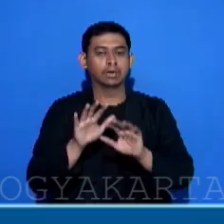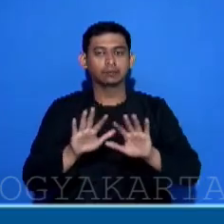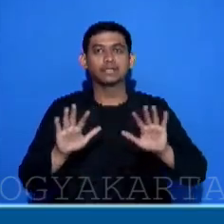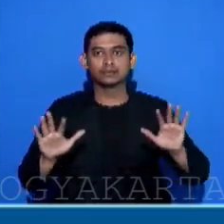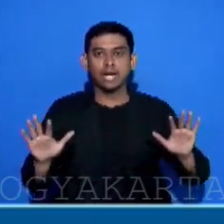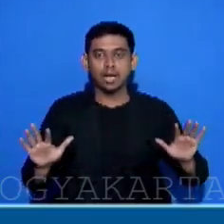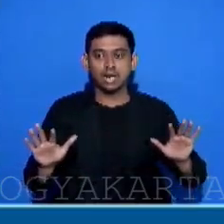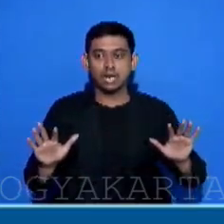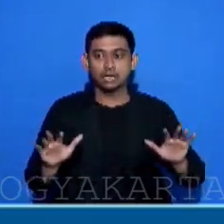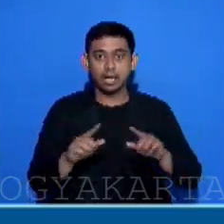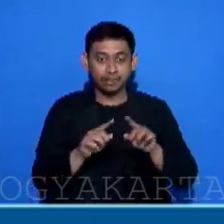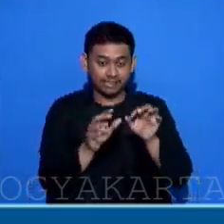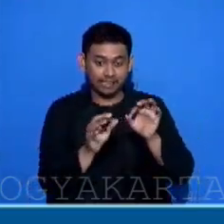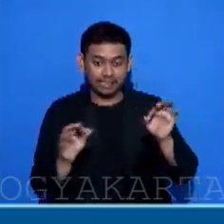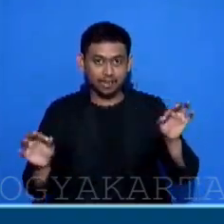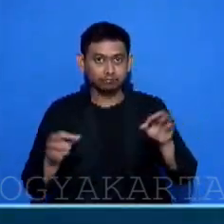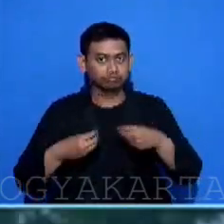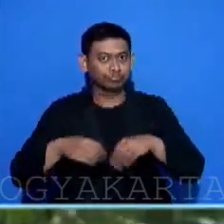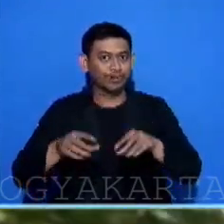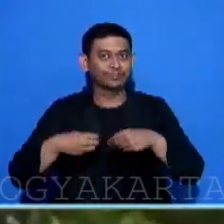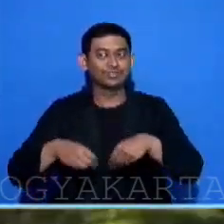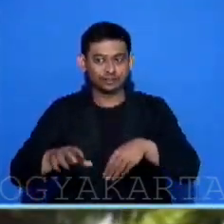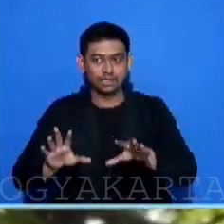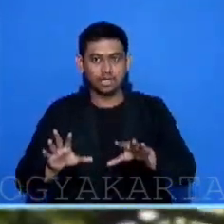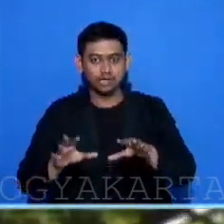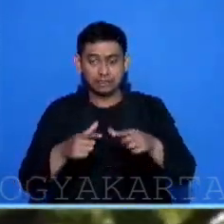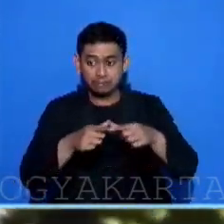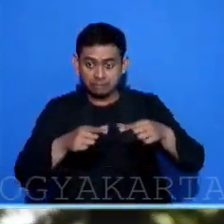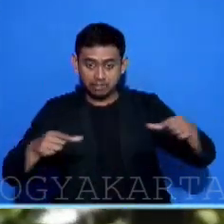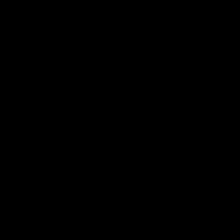kathahathahipun dipun S etangan saben setunggal keris men